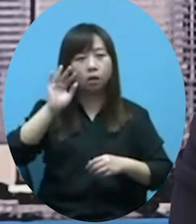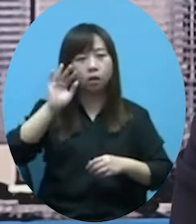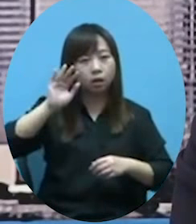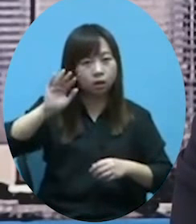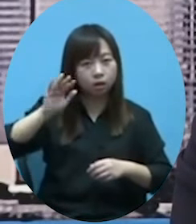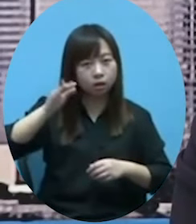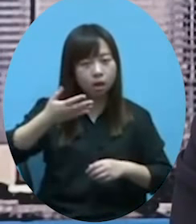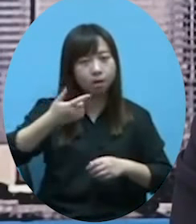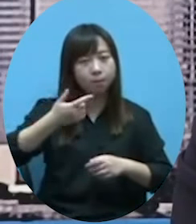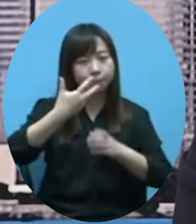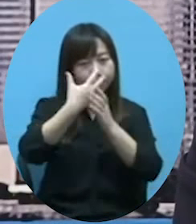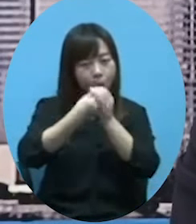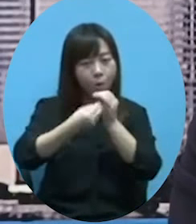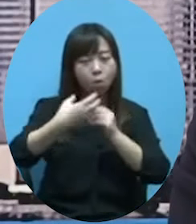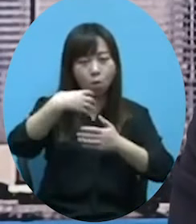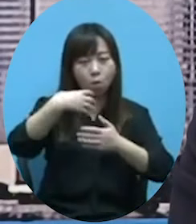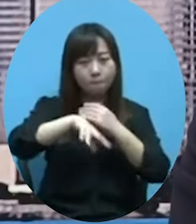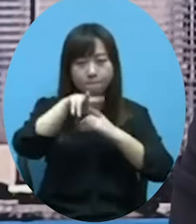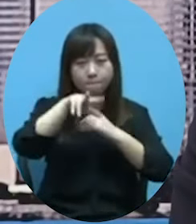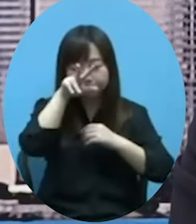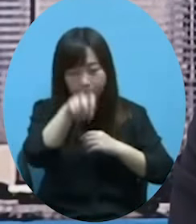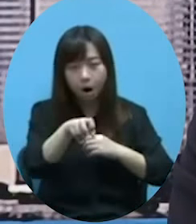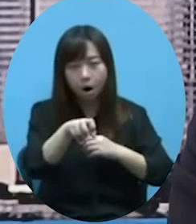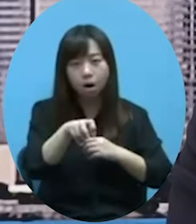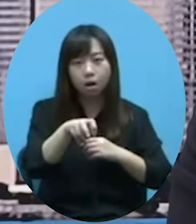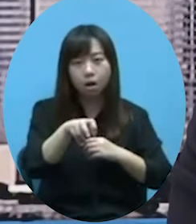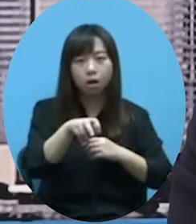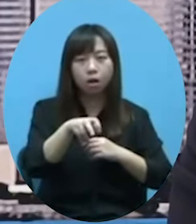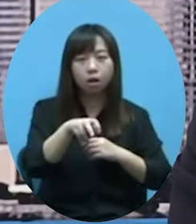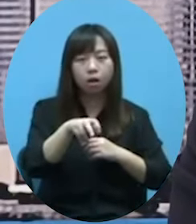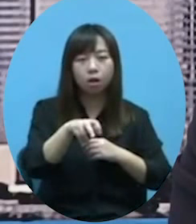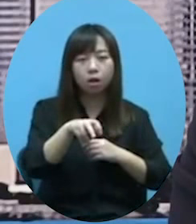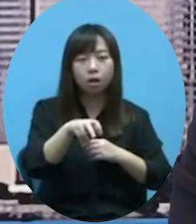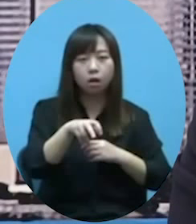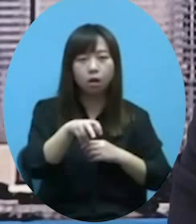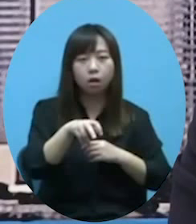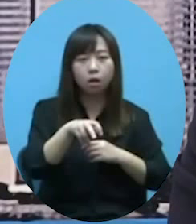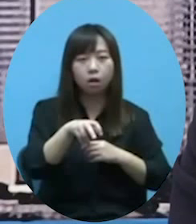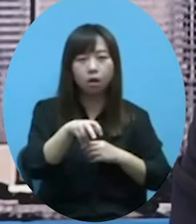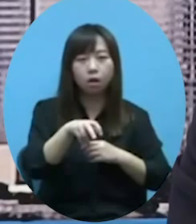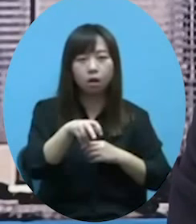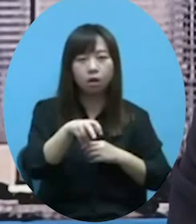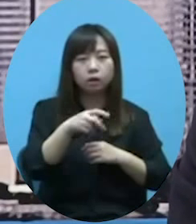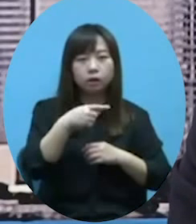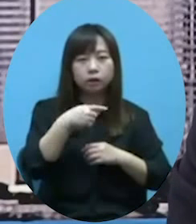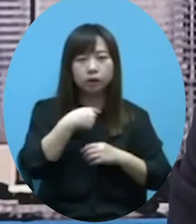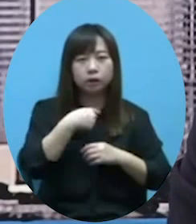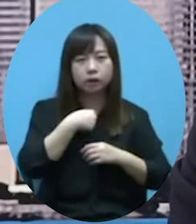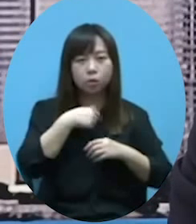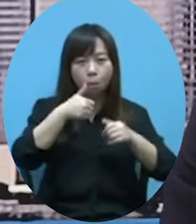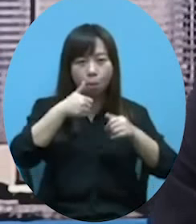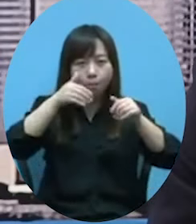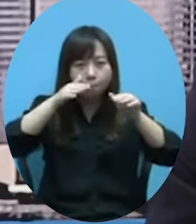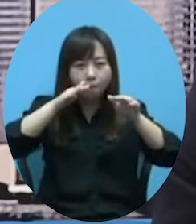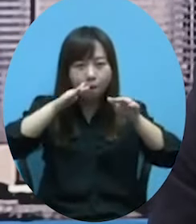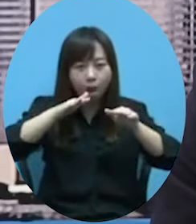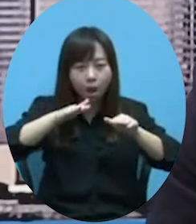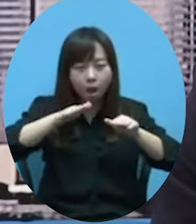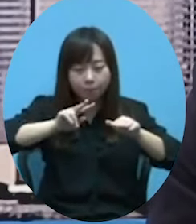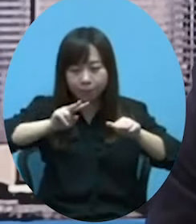我們的測試期間發覺其實它是要很比平時慢了才